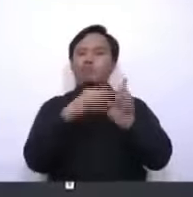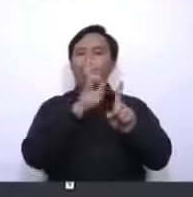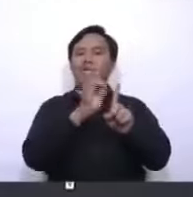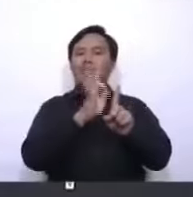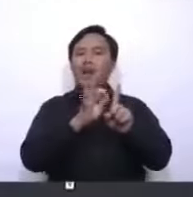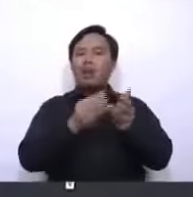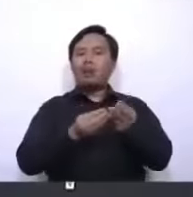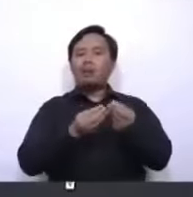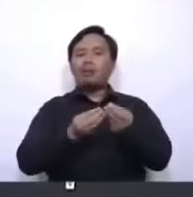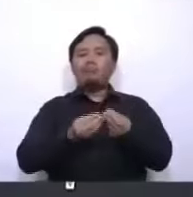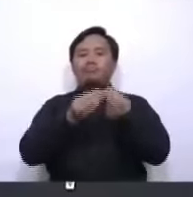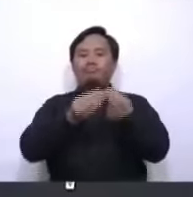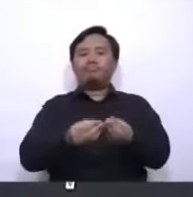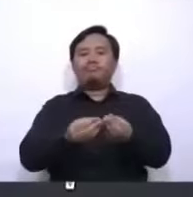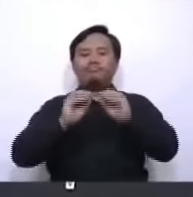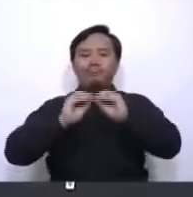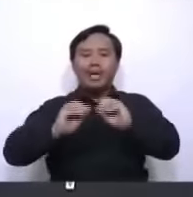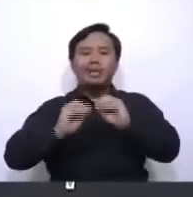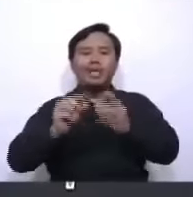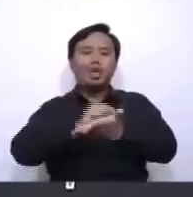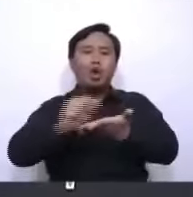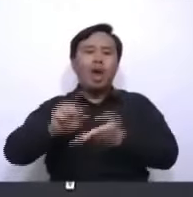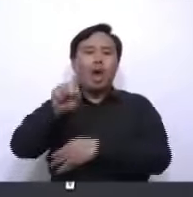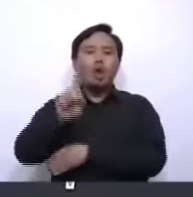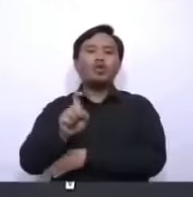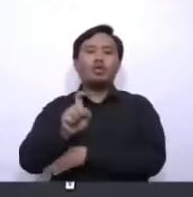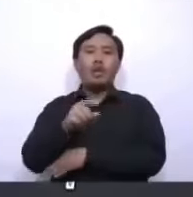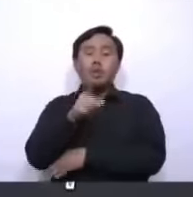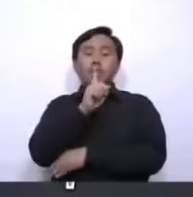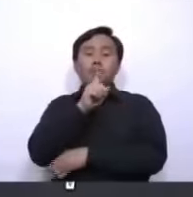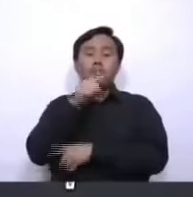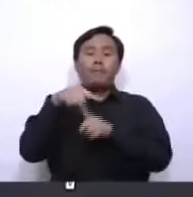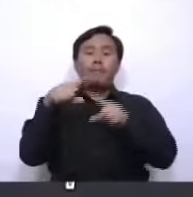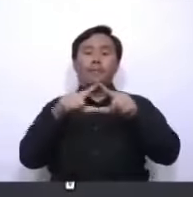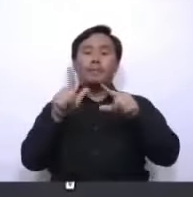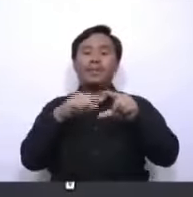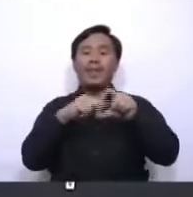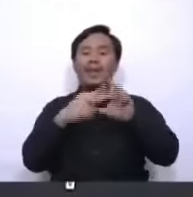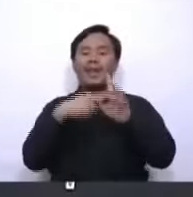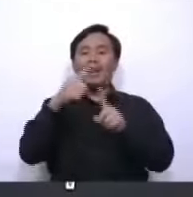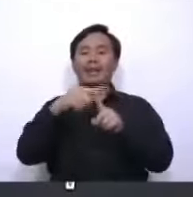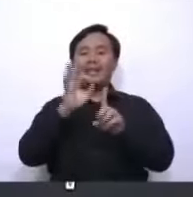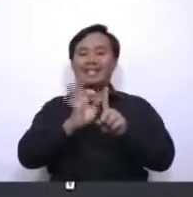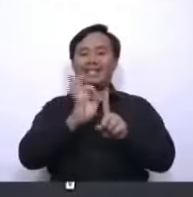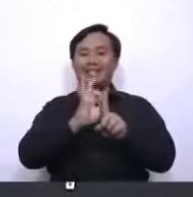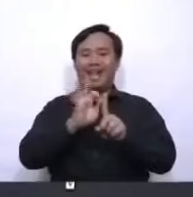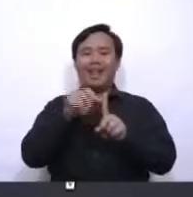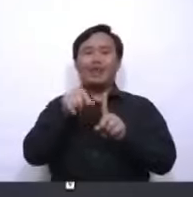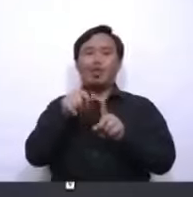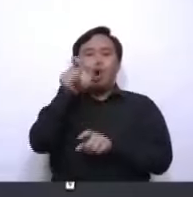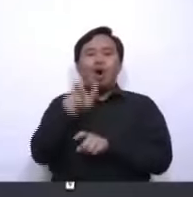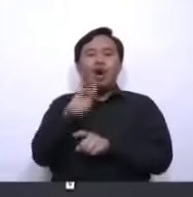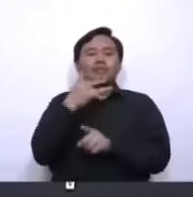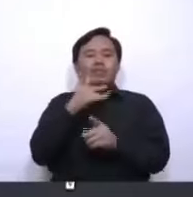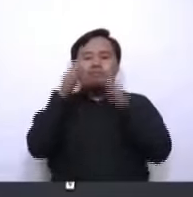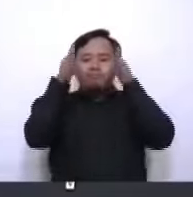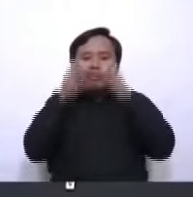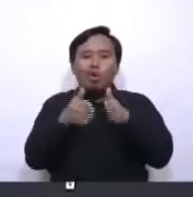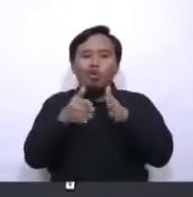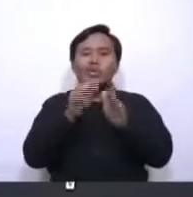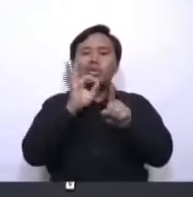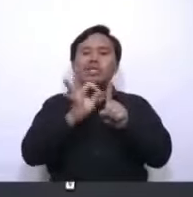dalam pelaksanaan kegiatan pembelajaran di sekolah. Karena talent digital bukan hanya pada aspek yang bersifat orang menekuni di bidang